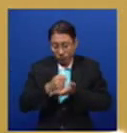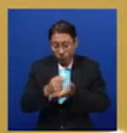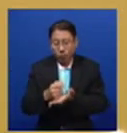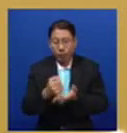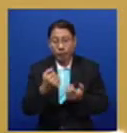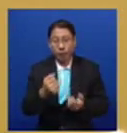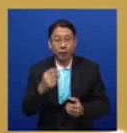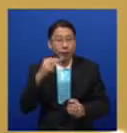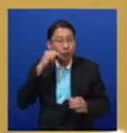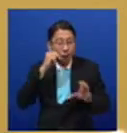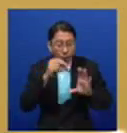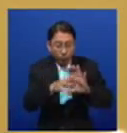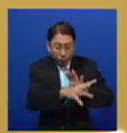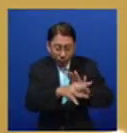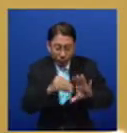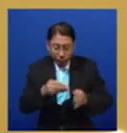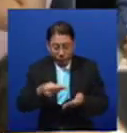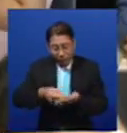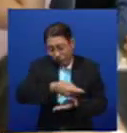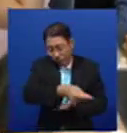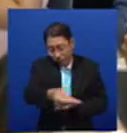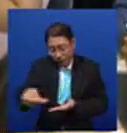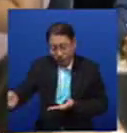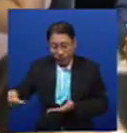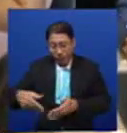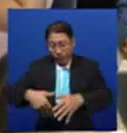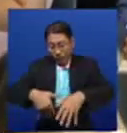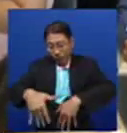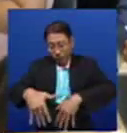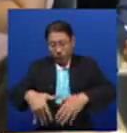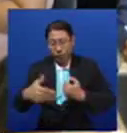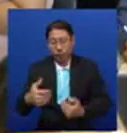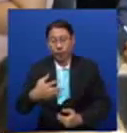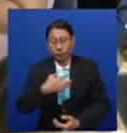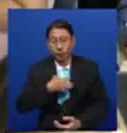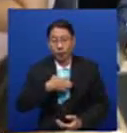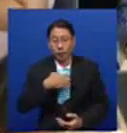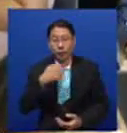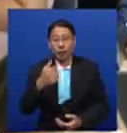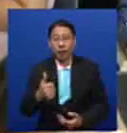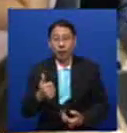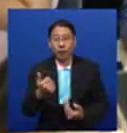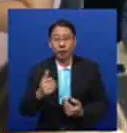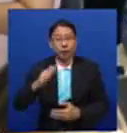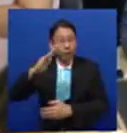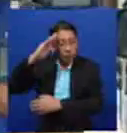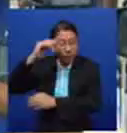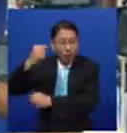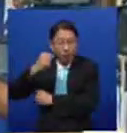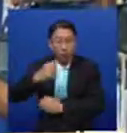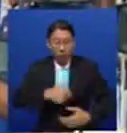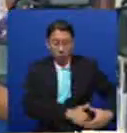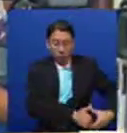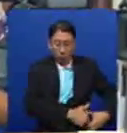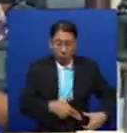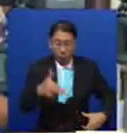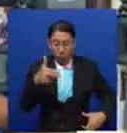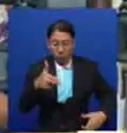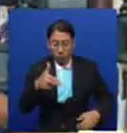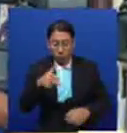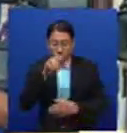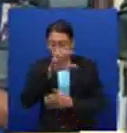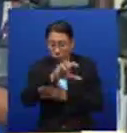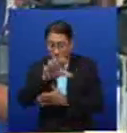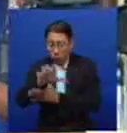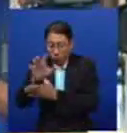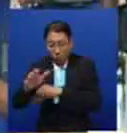ของการส่งน้ำนำน้ำไปแจกจ่ายในพื้นที่ที่ต้องการแต่ก็ยืนยันนะคะว่าไม่มีทหารที่นำอาวุธไปข่มขู่ชาวนาไ